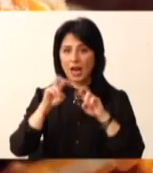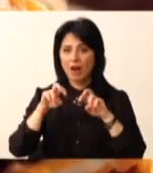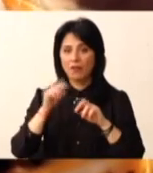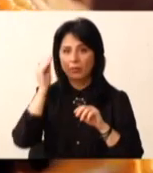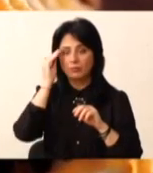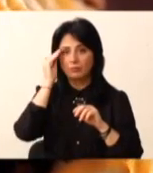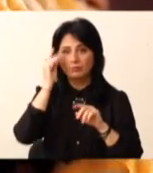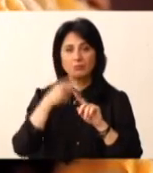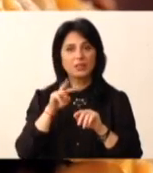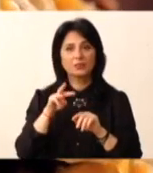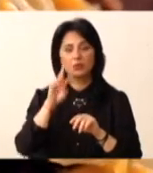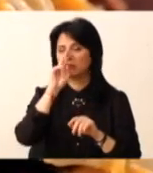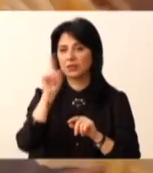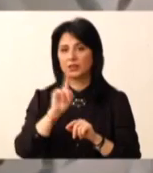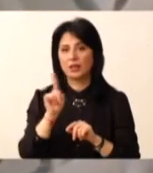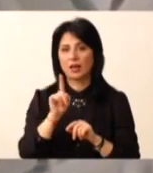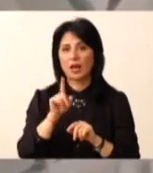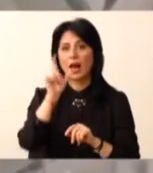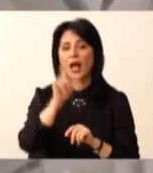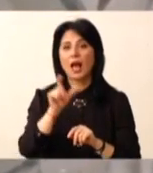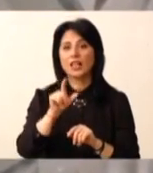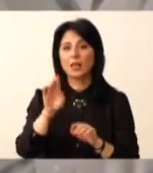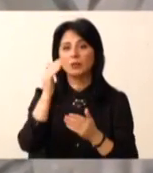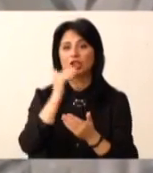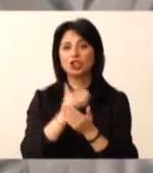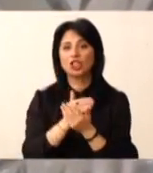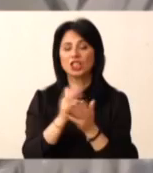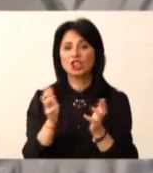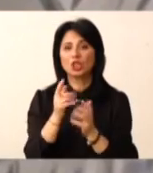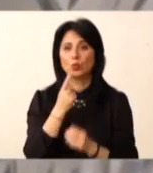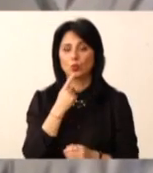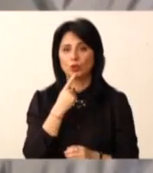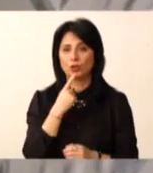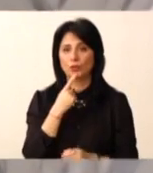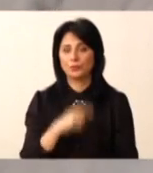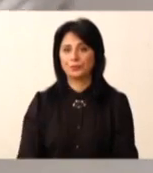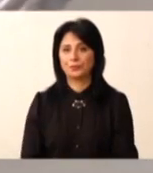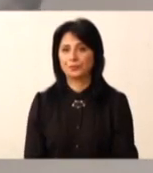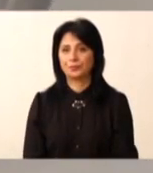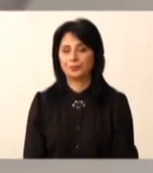კვლევარების მოსაზრებით ეს მეთოდი მცდარია და ადამიანებს შედეგის შენარჩუნება უჭირთ.